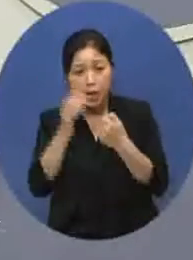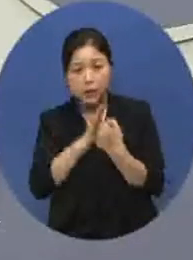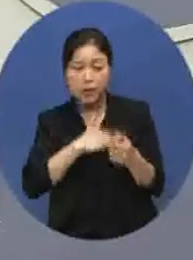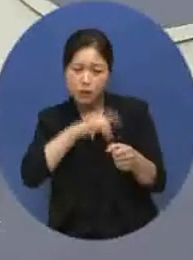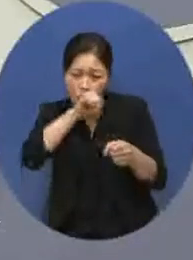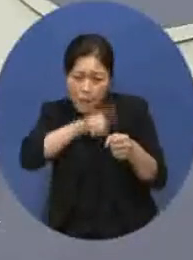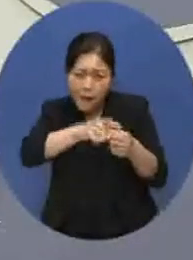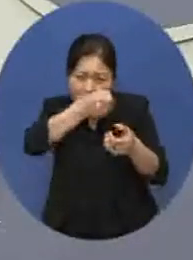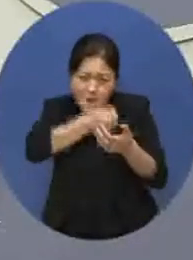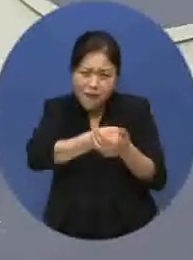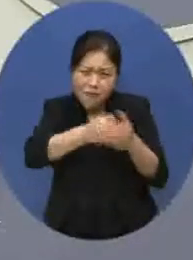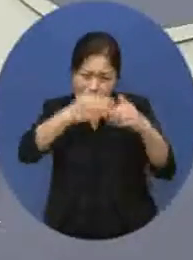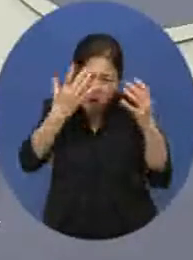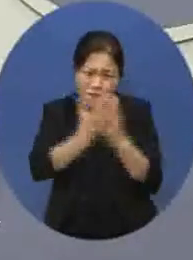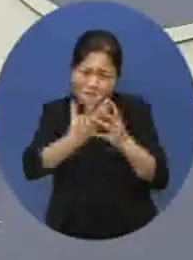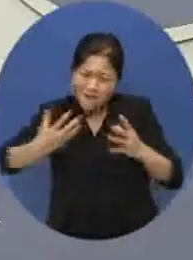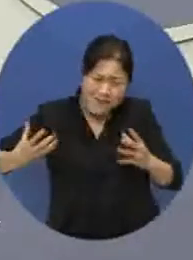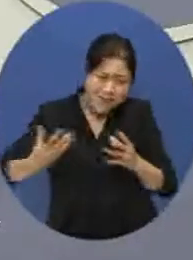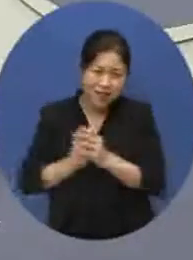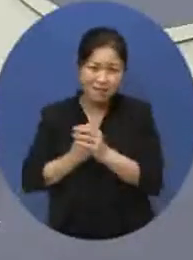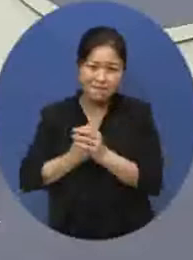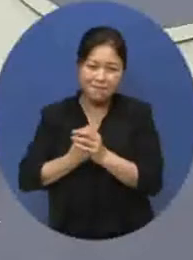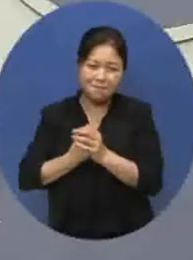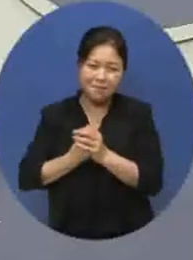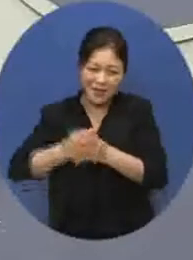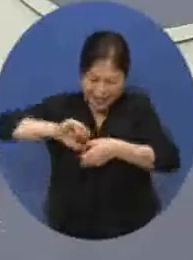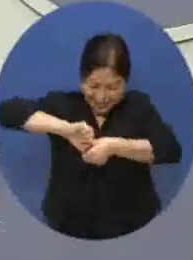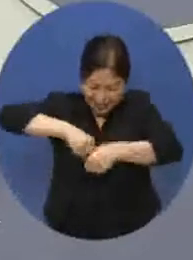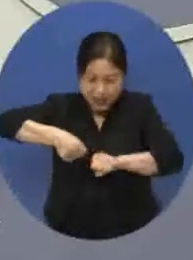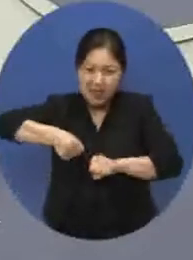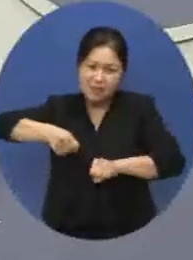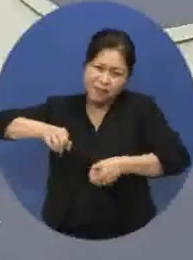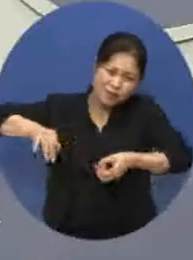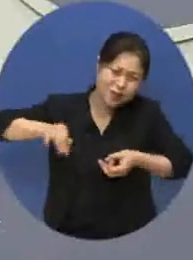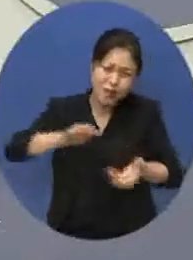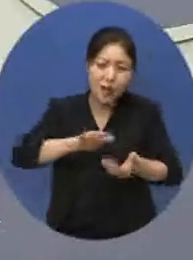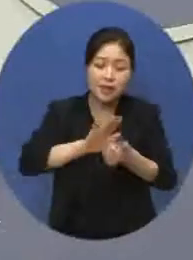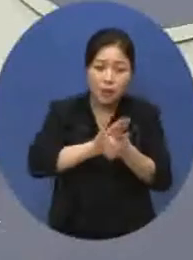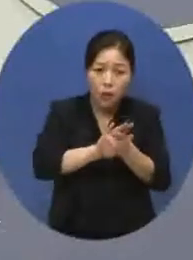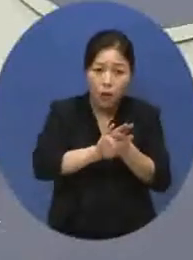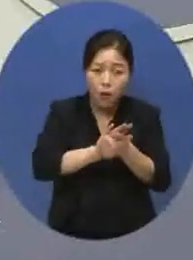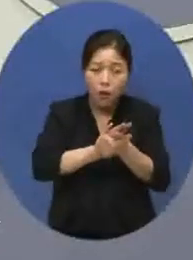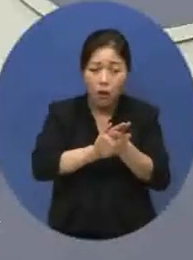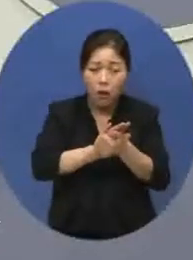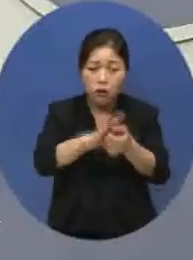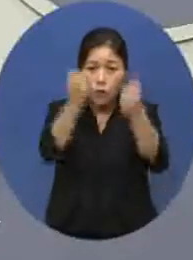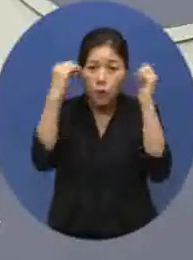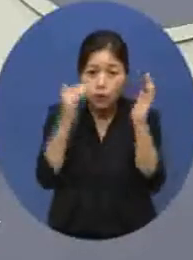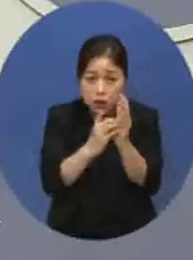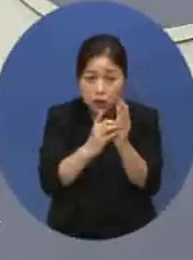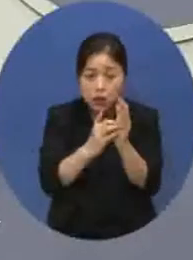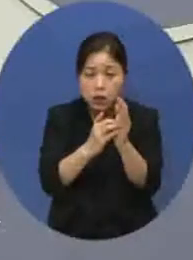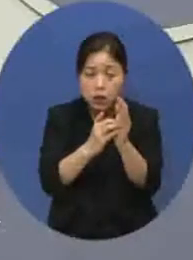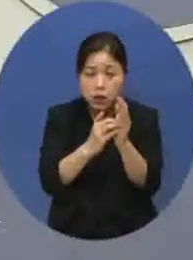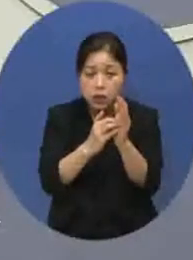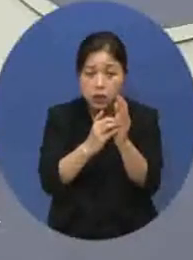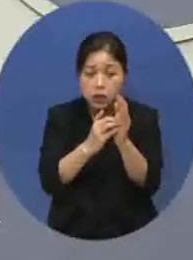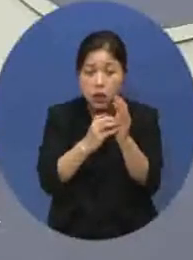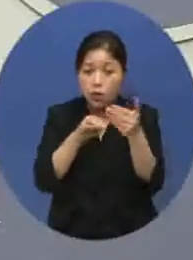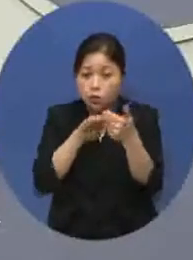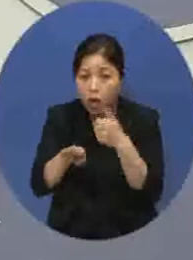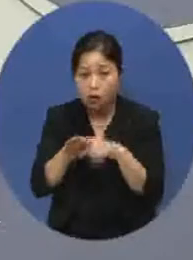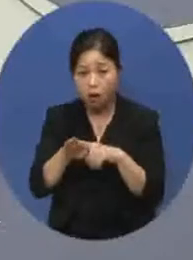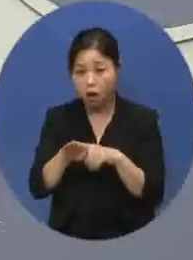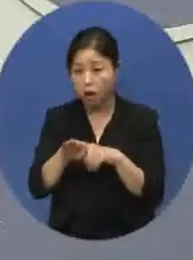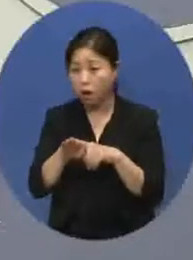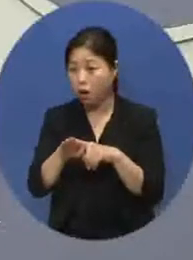그냥 모든 걸 다 그냥 투자해서 올인해가지고 맞췄는데 대학을 딱 나오니까 갈